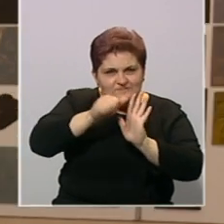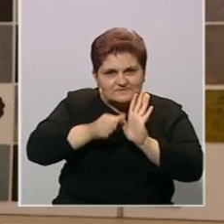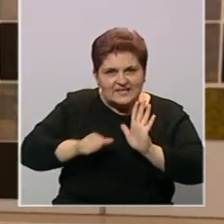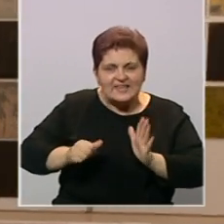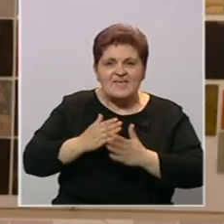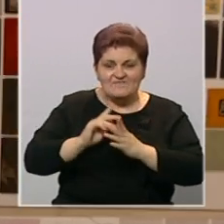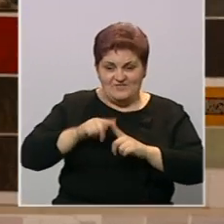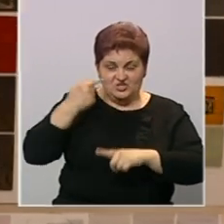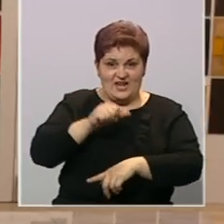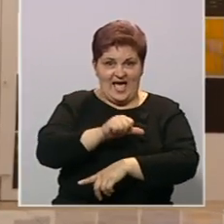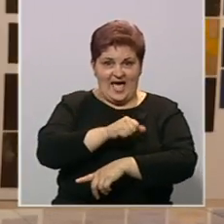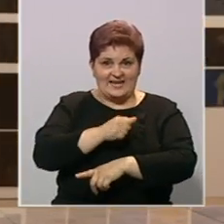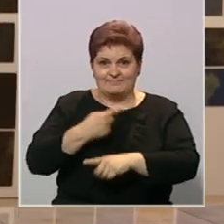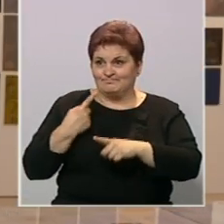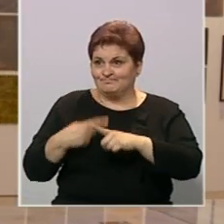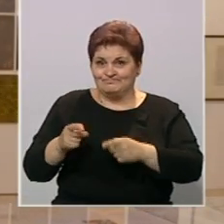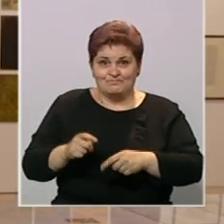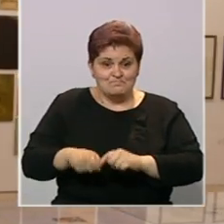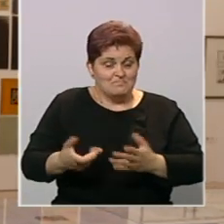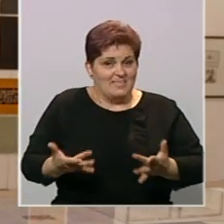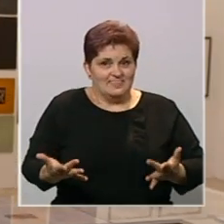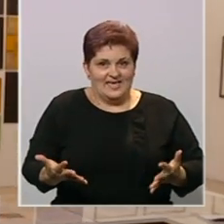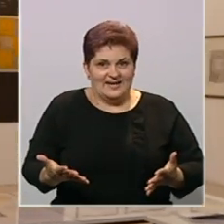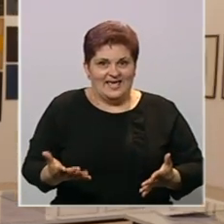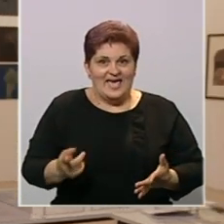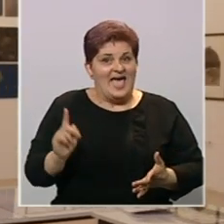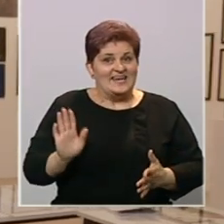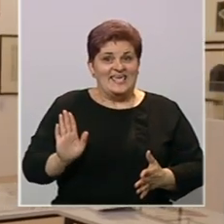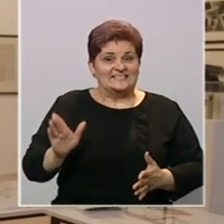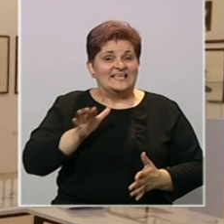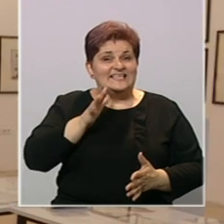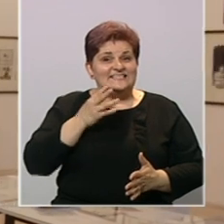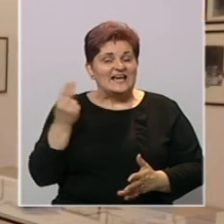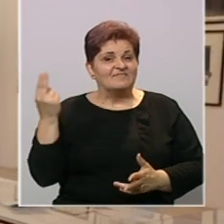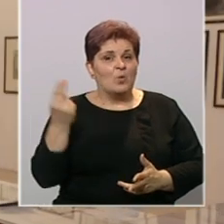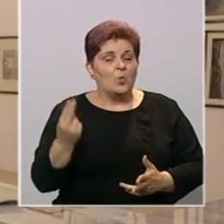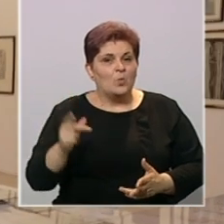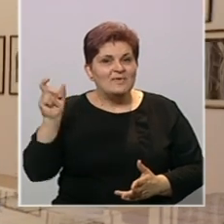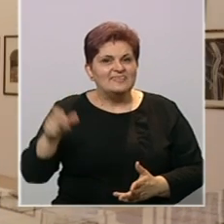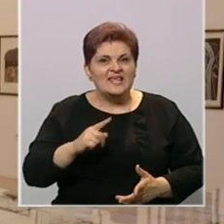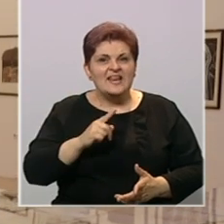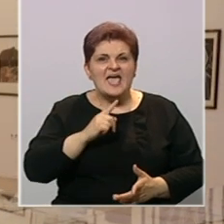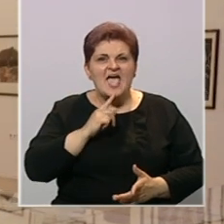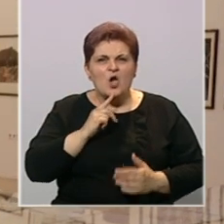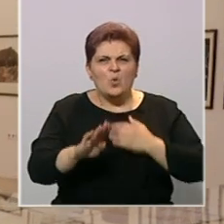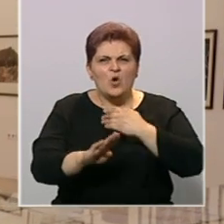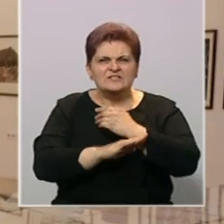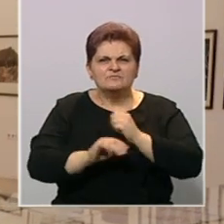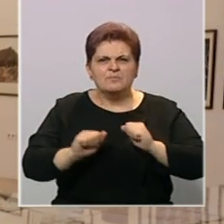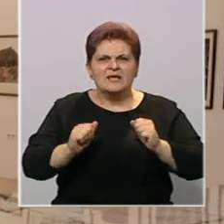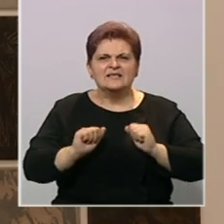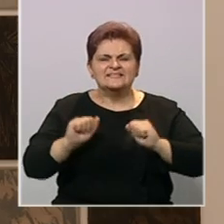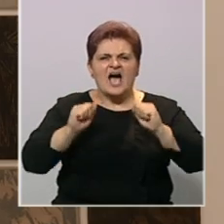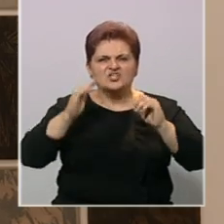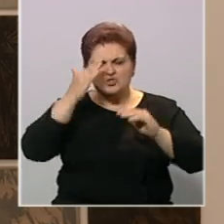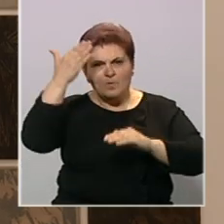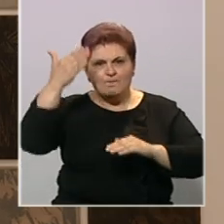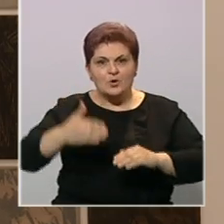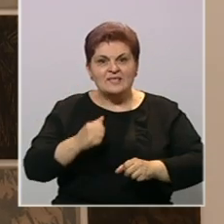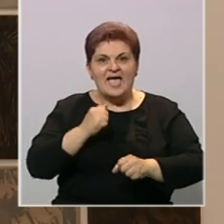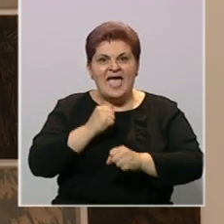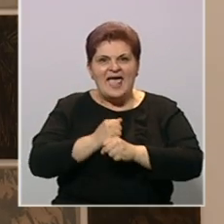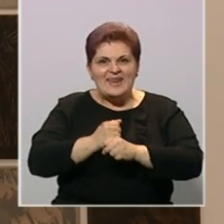Već naredne godine nedostatak materijala nije zaustavio sarajevske umjetnike koji su drvene ploče za zaštitu prozora pretvorili